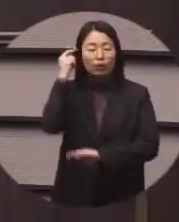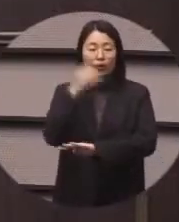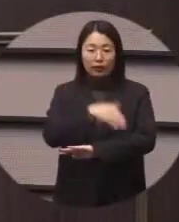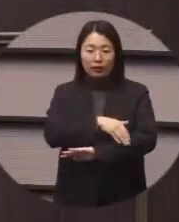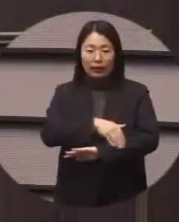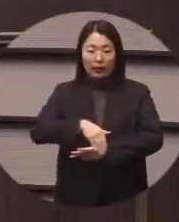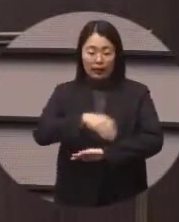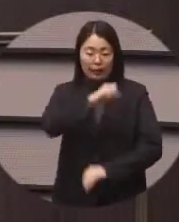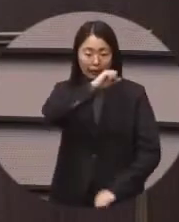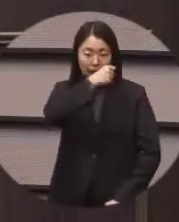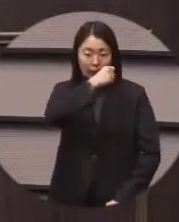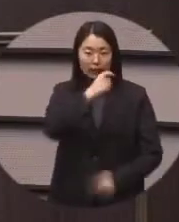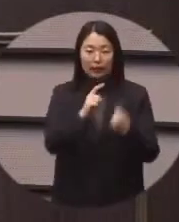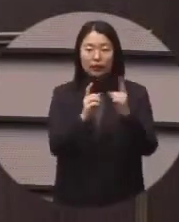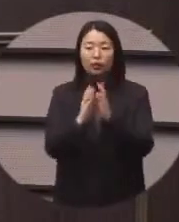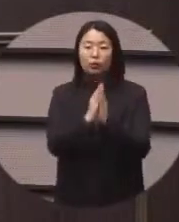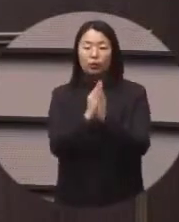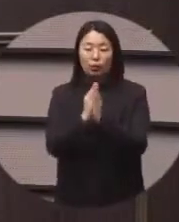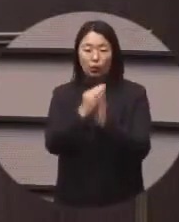일반액의 1조